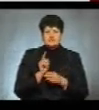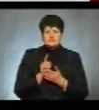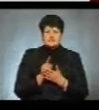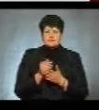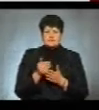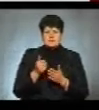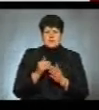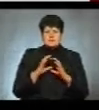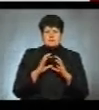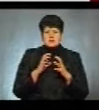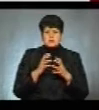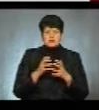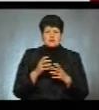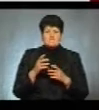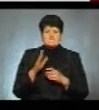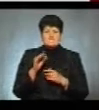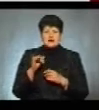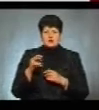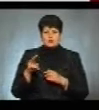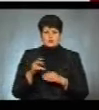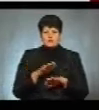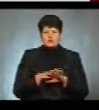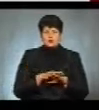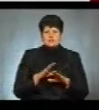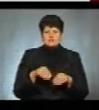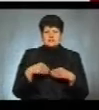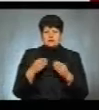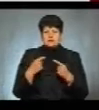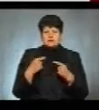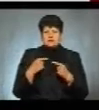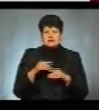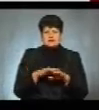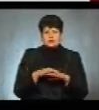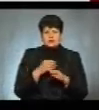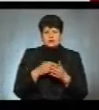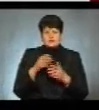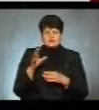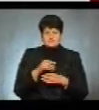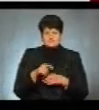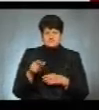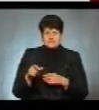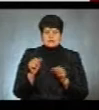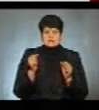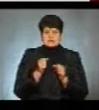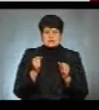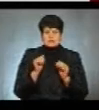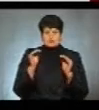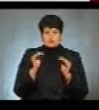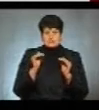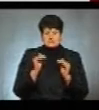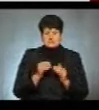перед Міжнародним валютним фондом, встановлював ринкові ціни для всіх споживачів. За зиму ціни на газ та нафту на ринку